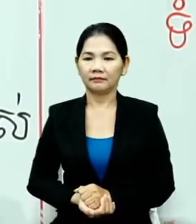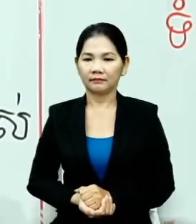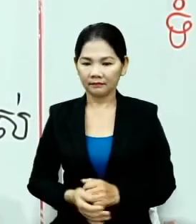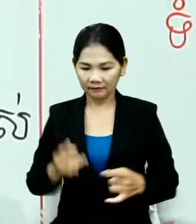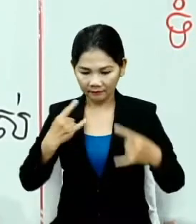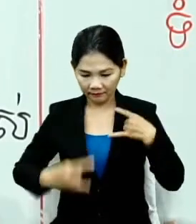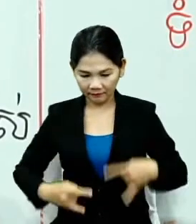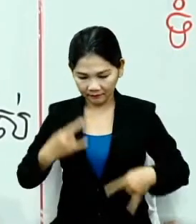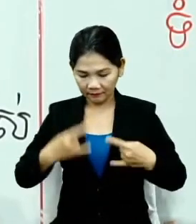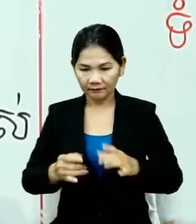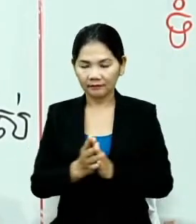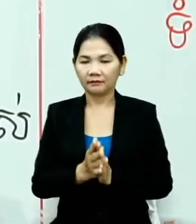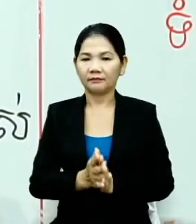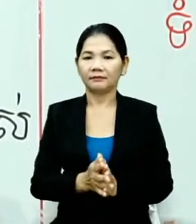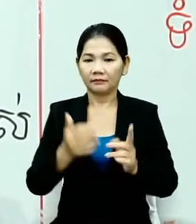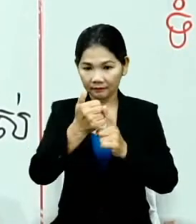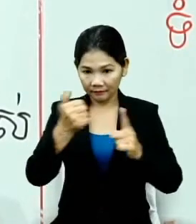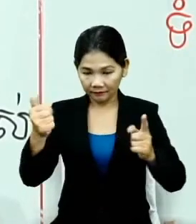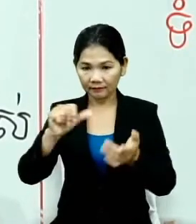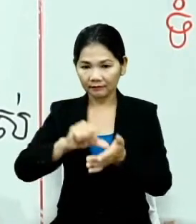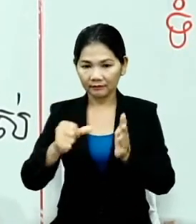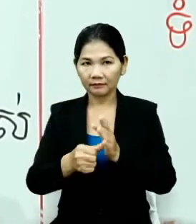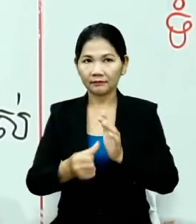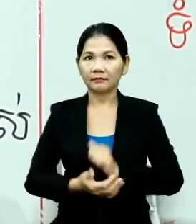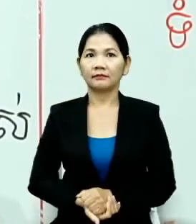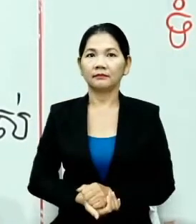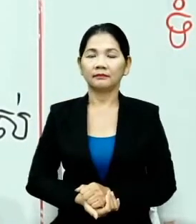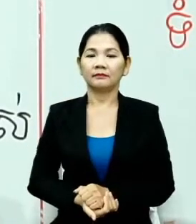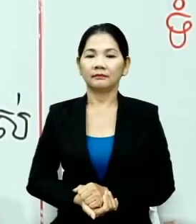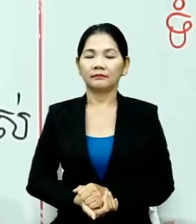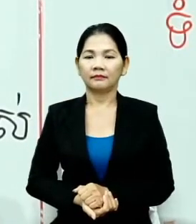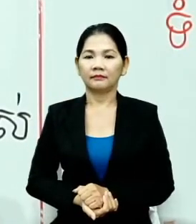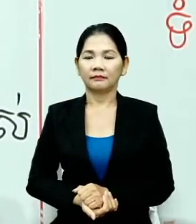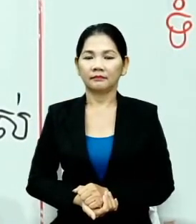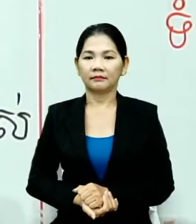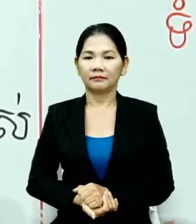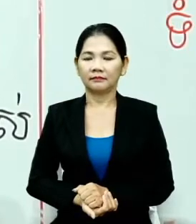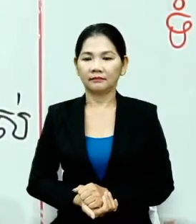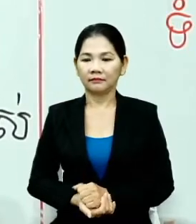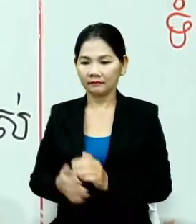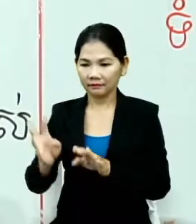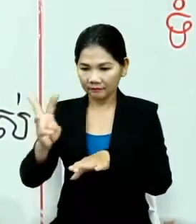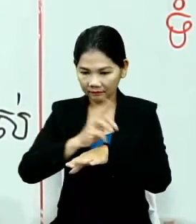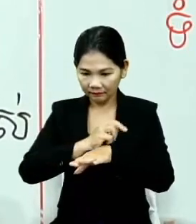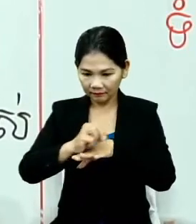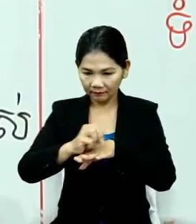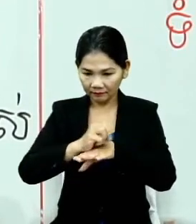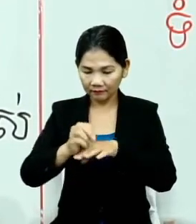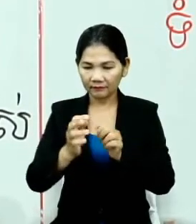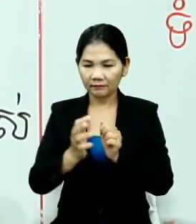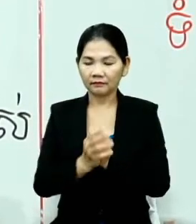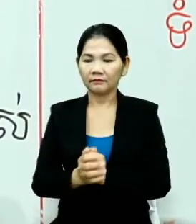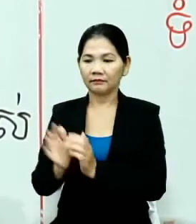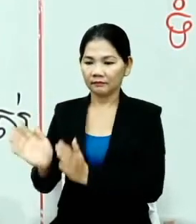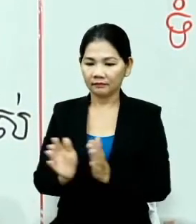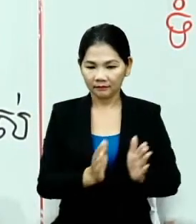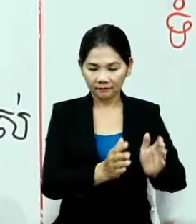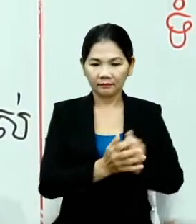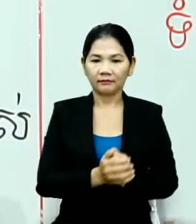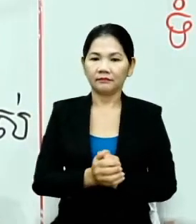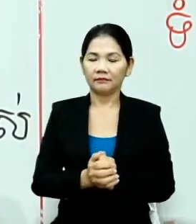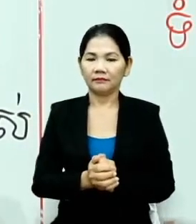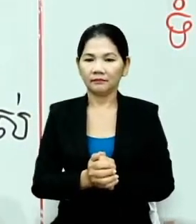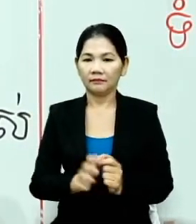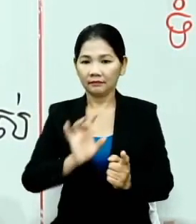diễn thả bi trình niếm miên này thả sẵn đập nốt rổ bếp